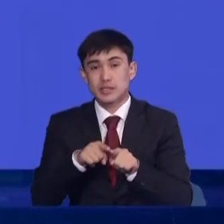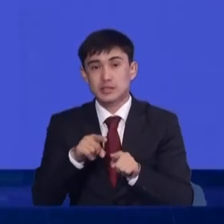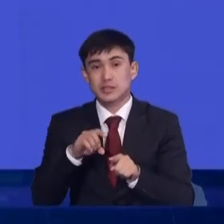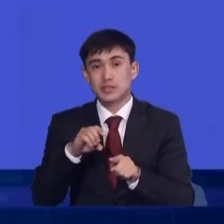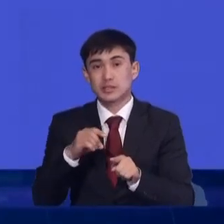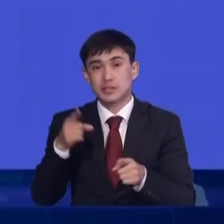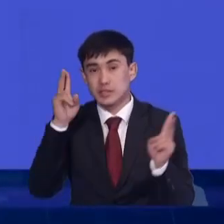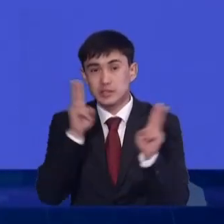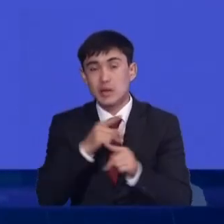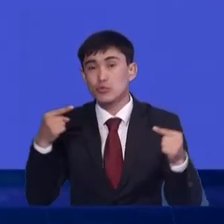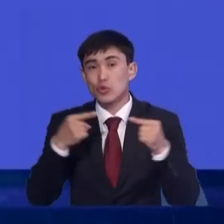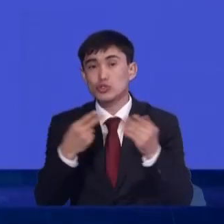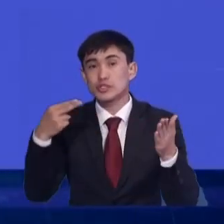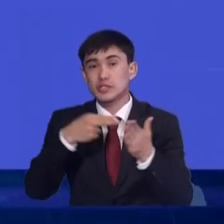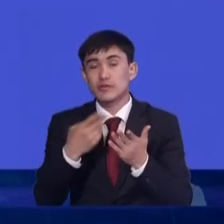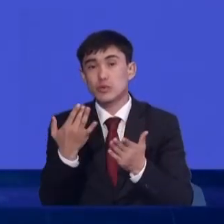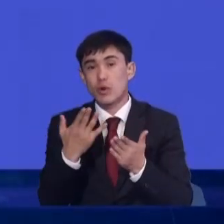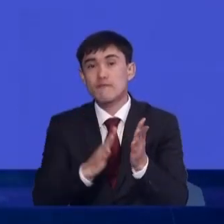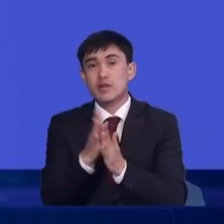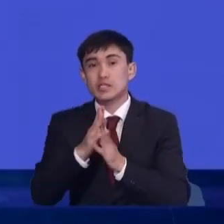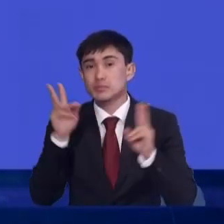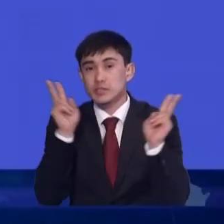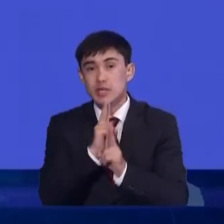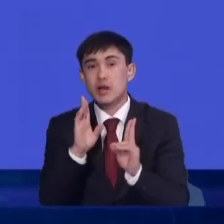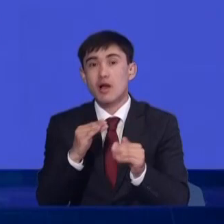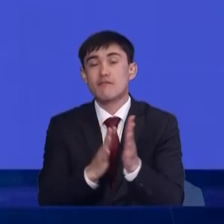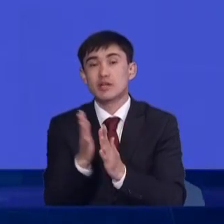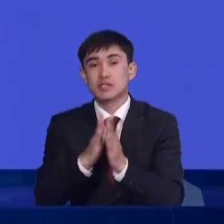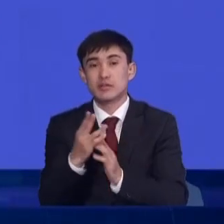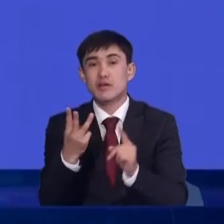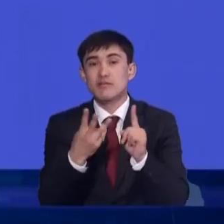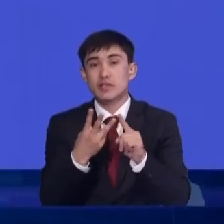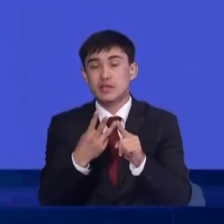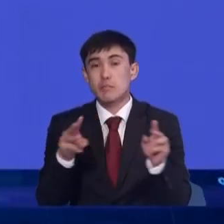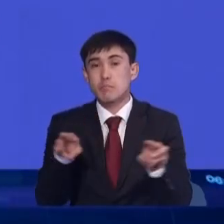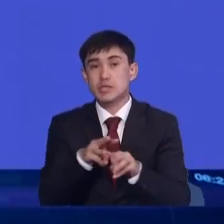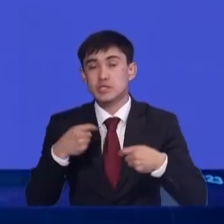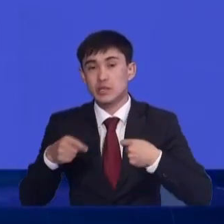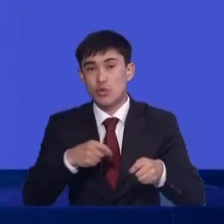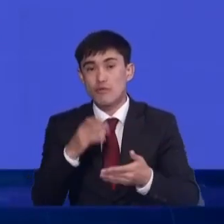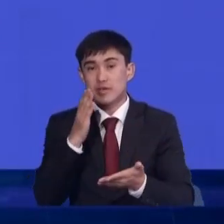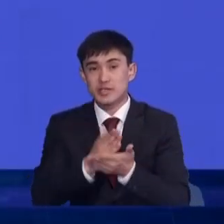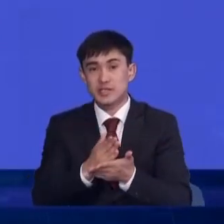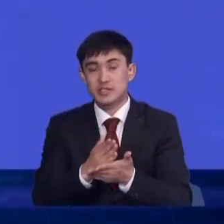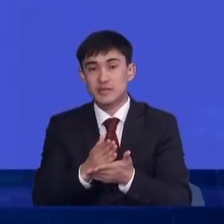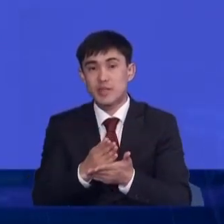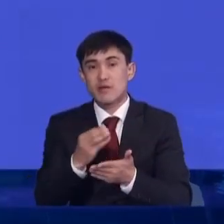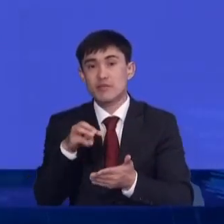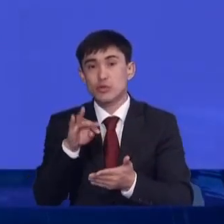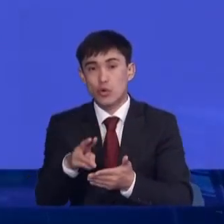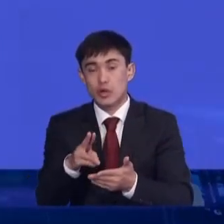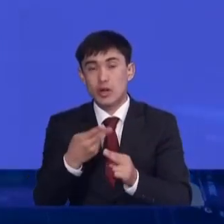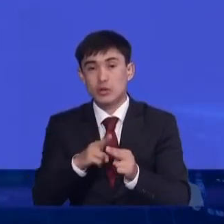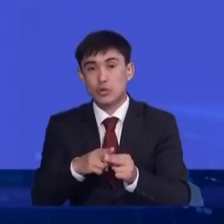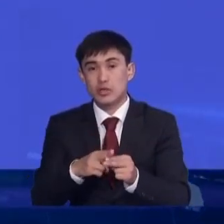знаем точных цифр. Мы не знаем, кто что выращивает, как выращивает. В-третьих, при Министерстве торговли существует внешторг, который также